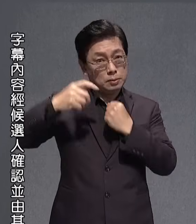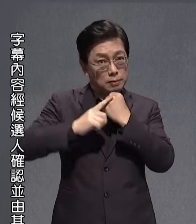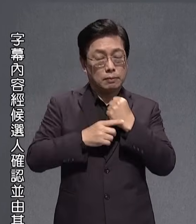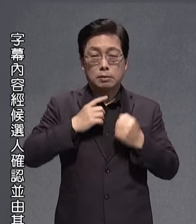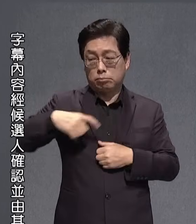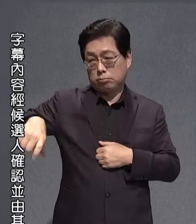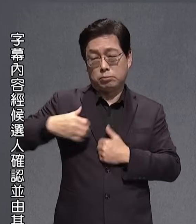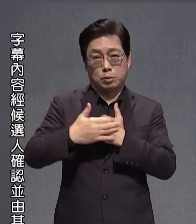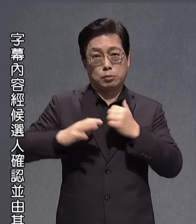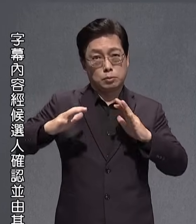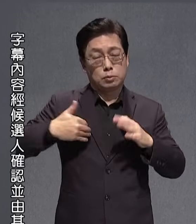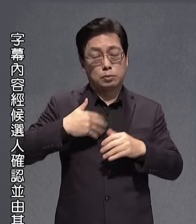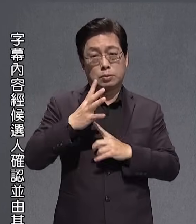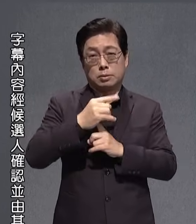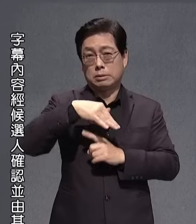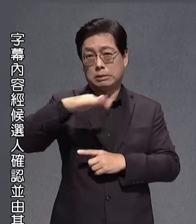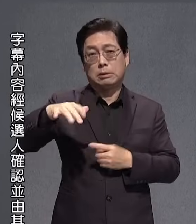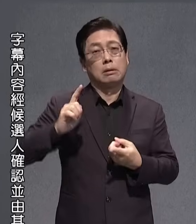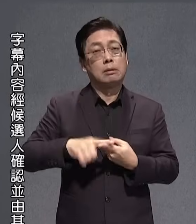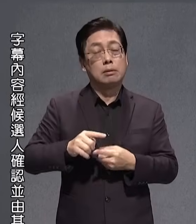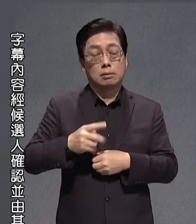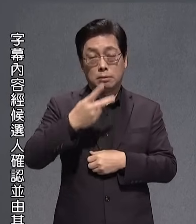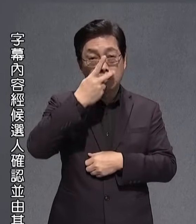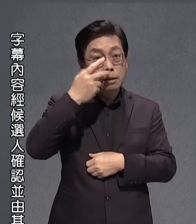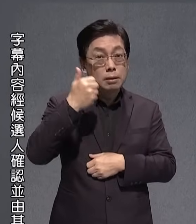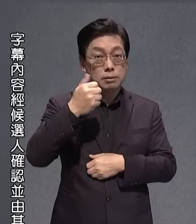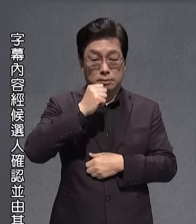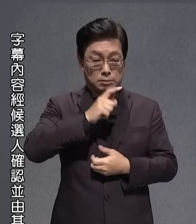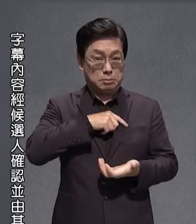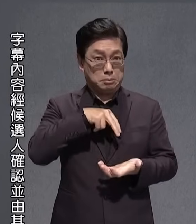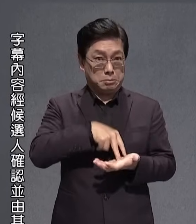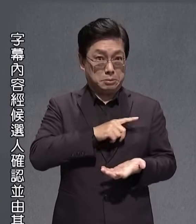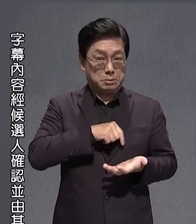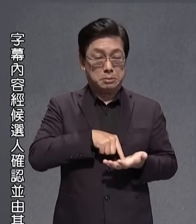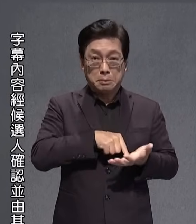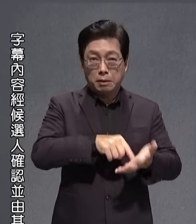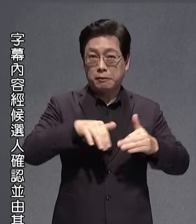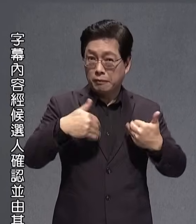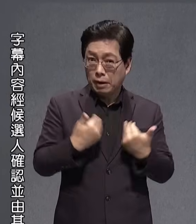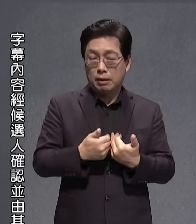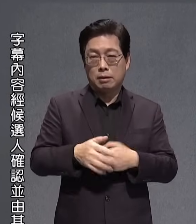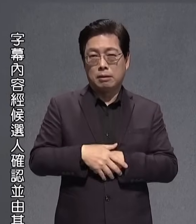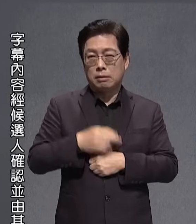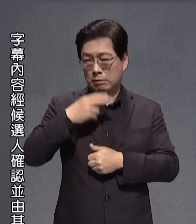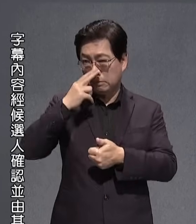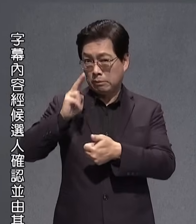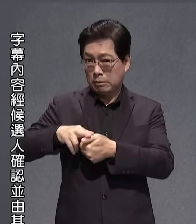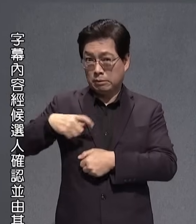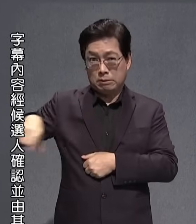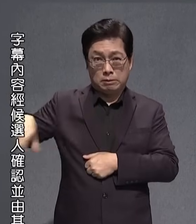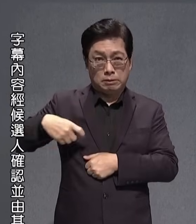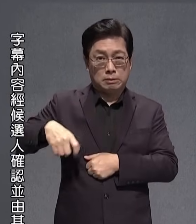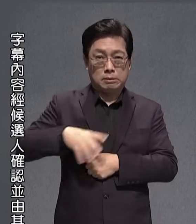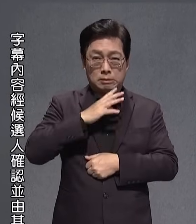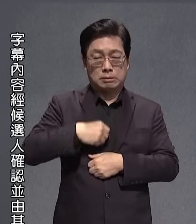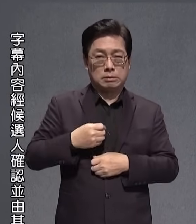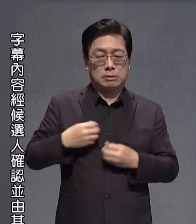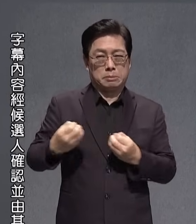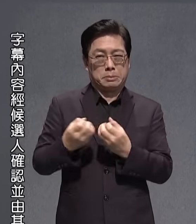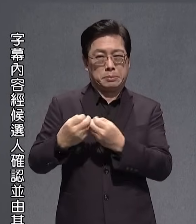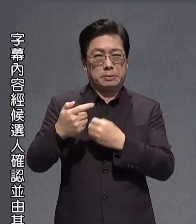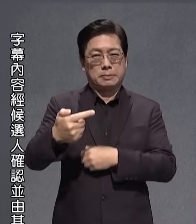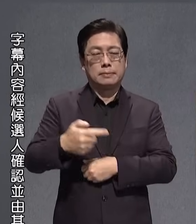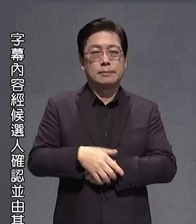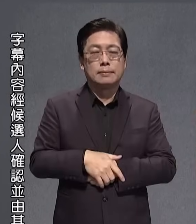护国神山。赖先生，你讲的台独主张，却是两岸和平跨不去的万重山